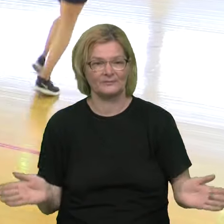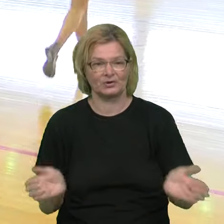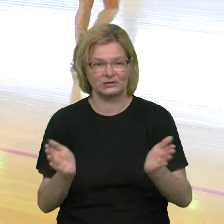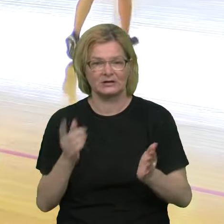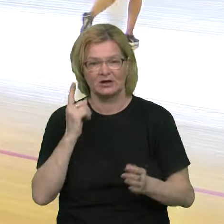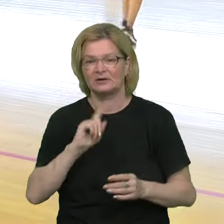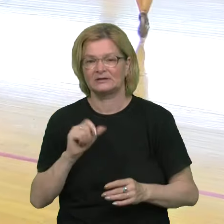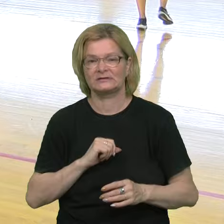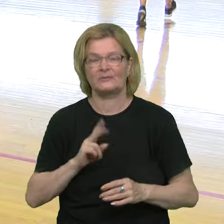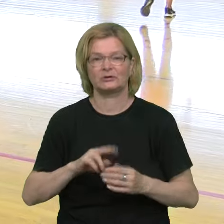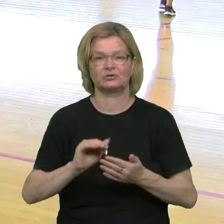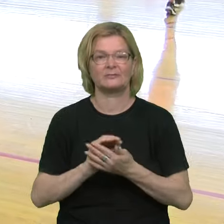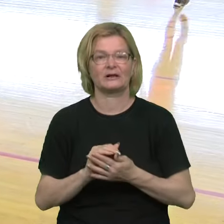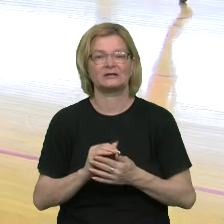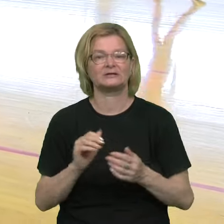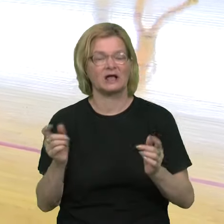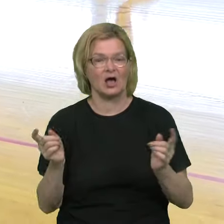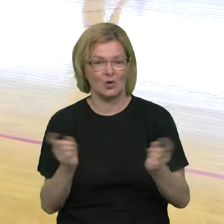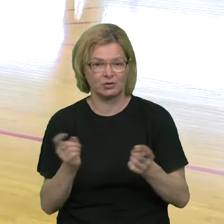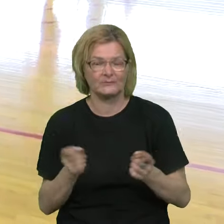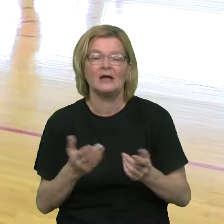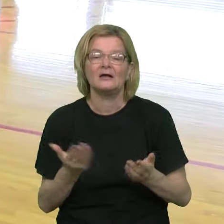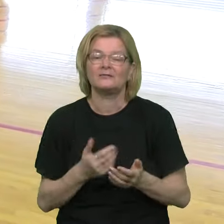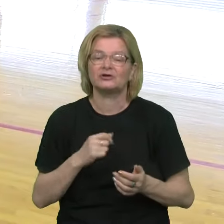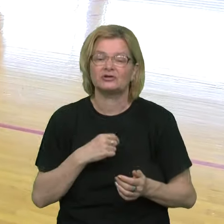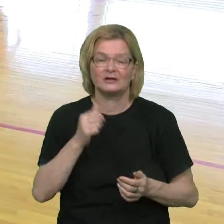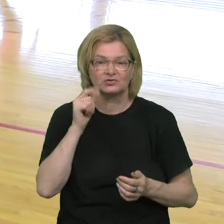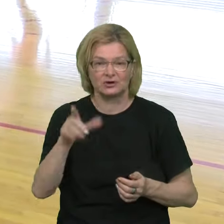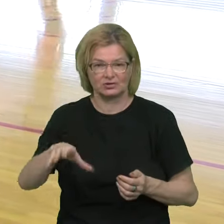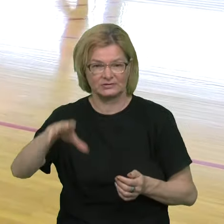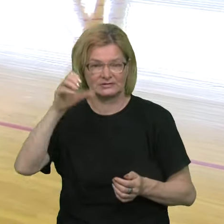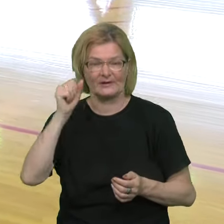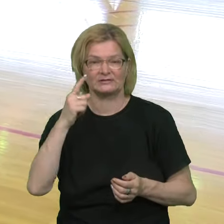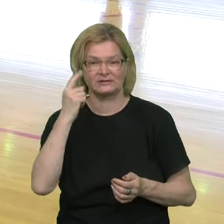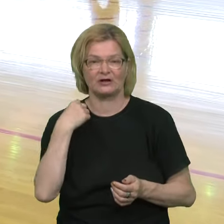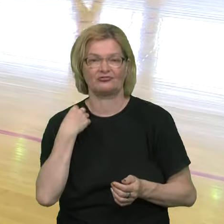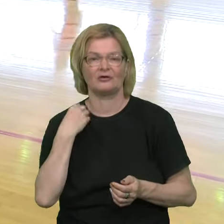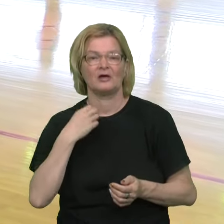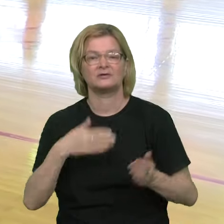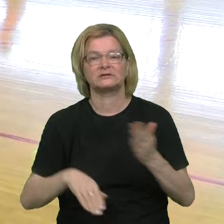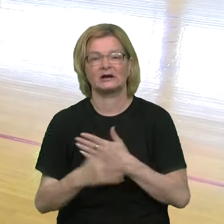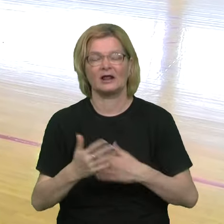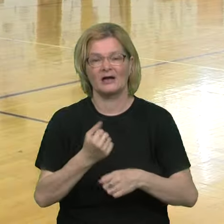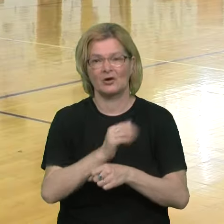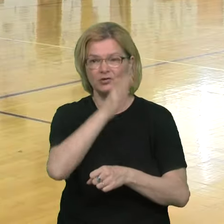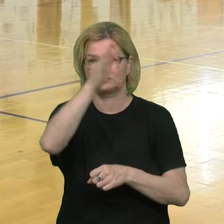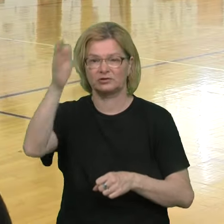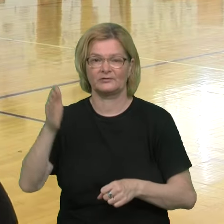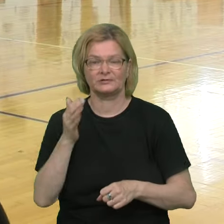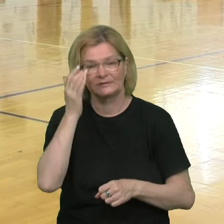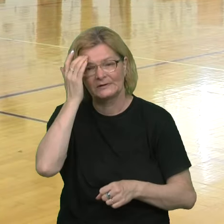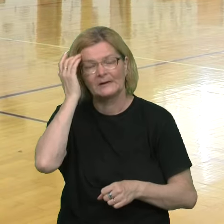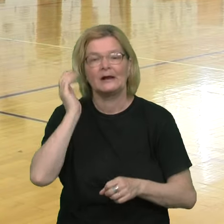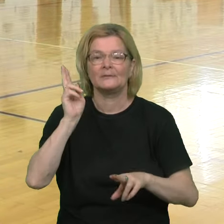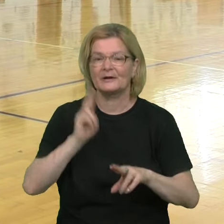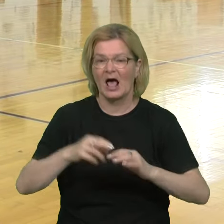jedan poticaj, znači ne samo da bude prijateljska utakmica, već da to cure shvate, znači ako krene se na nekakva